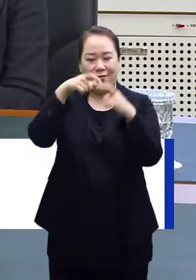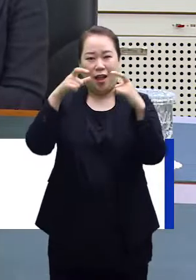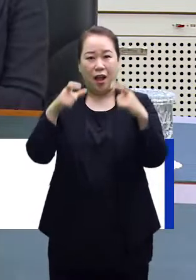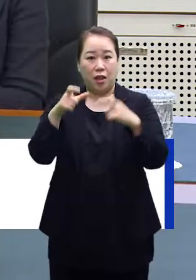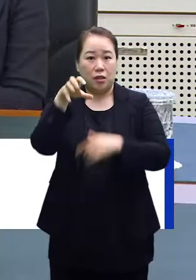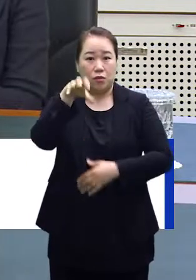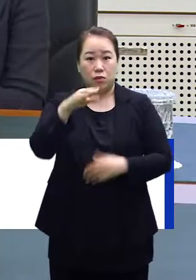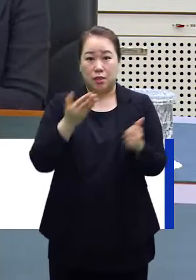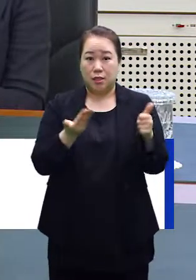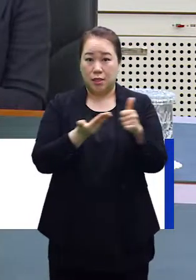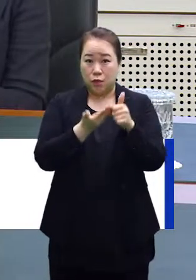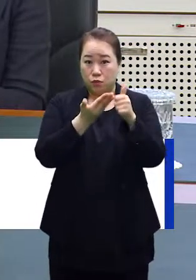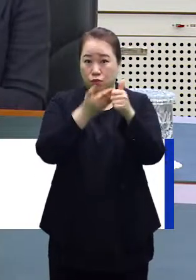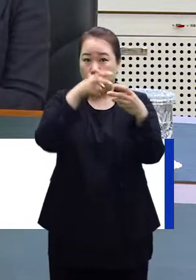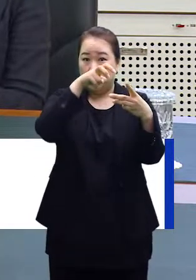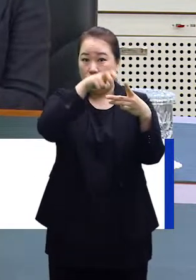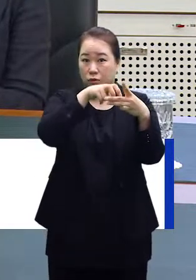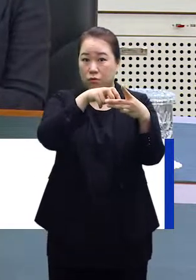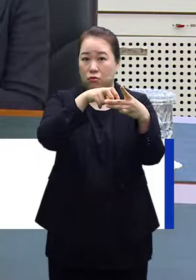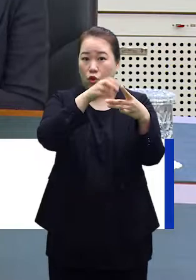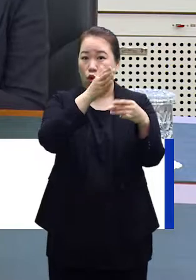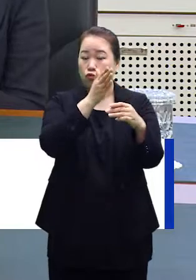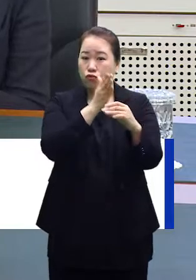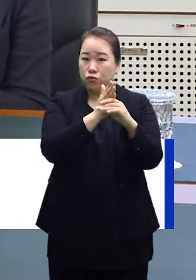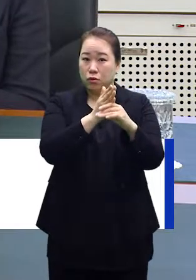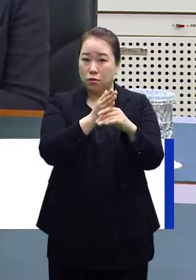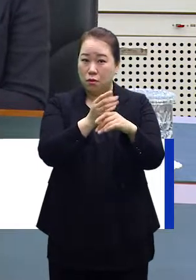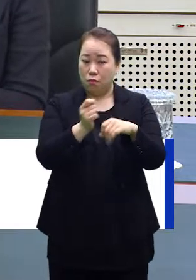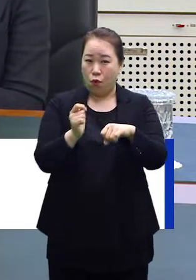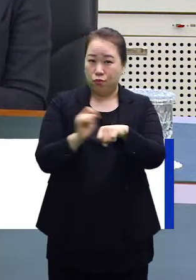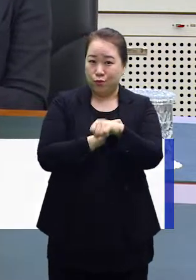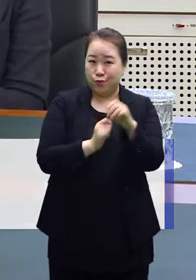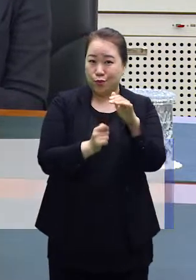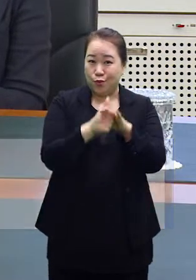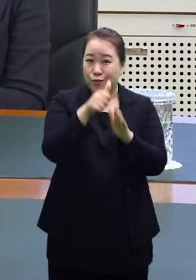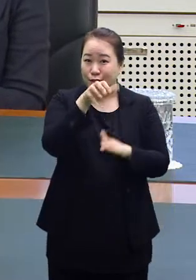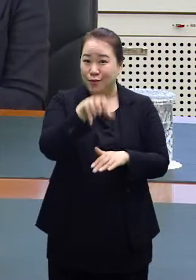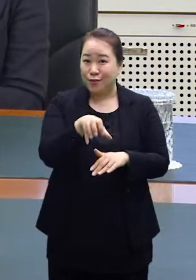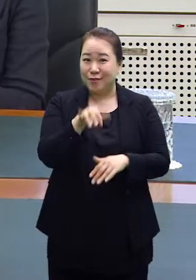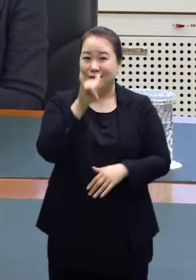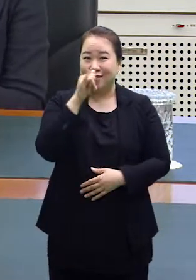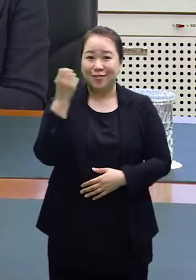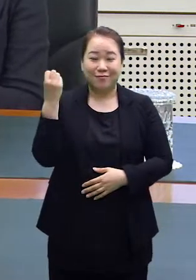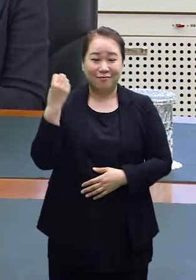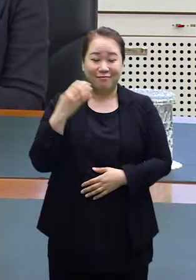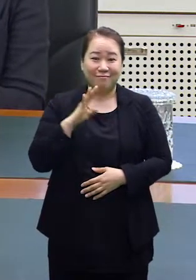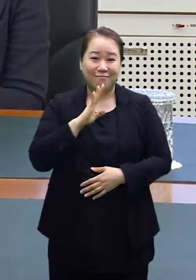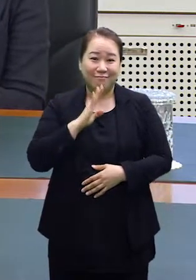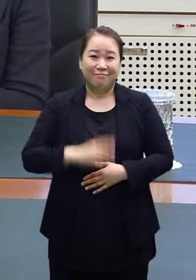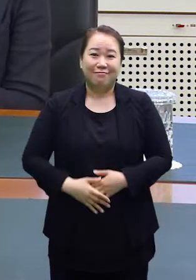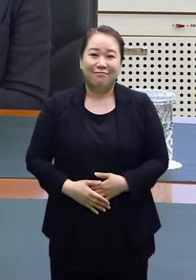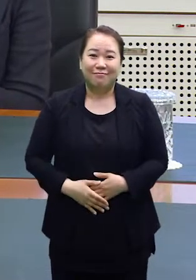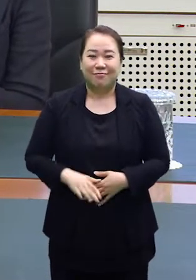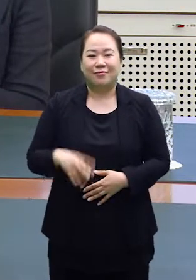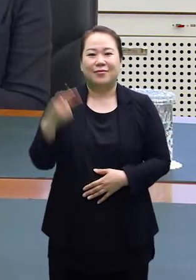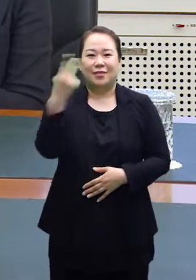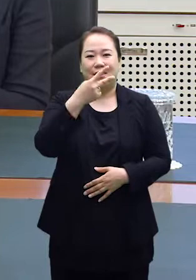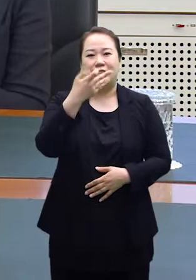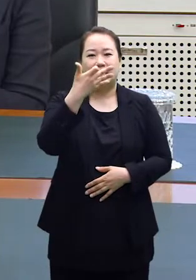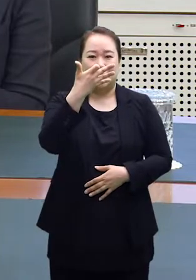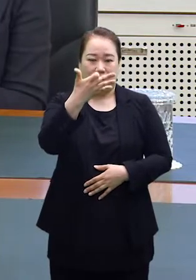위치한 키움센터 중 특별한 곳이 있다고 하는데 어떤 곳인가요? 2019년